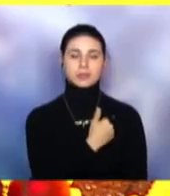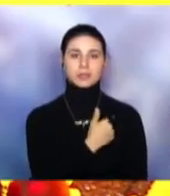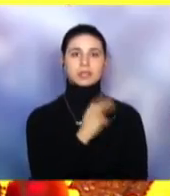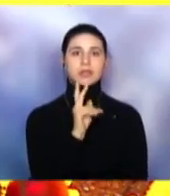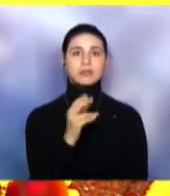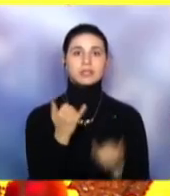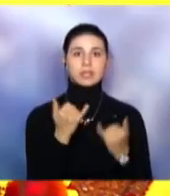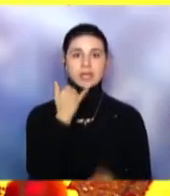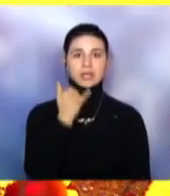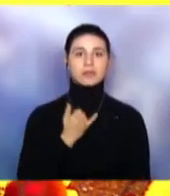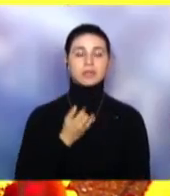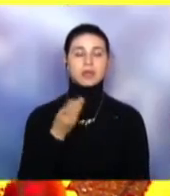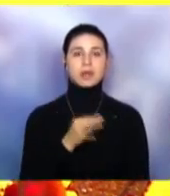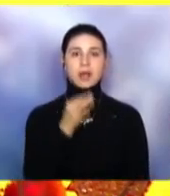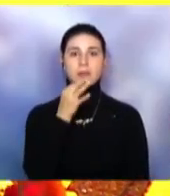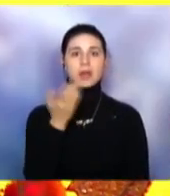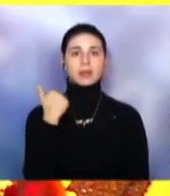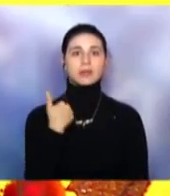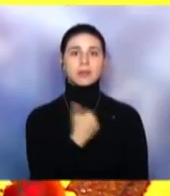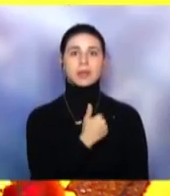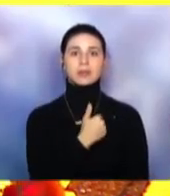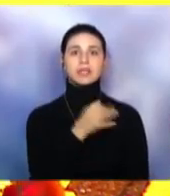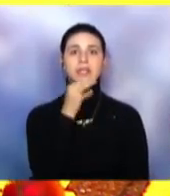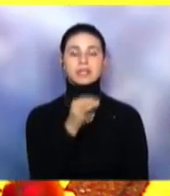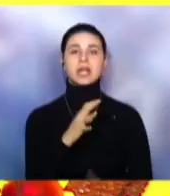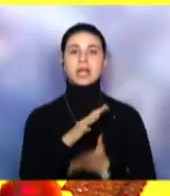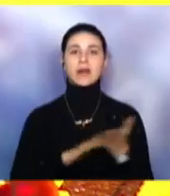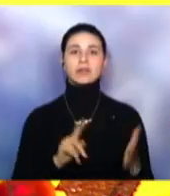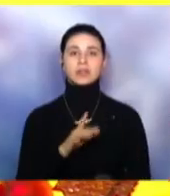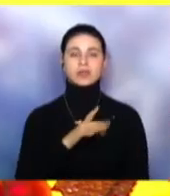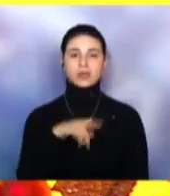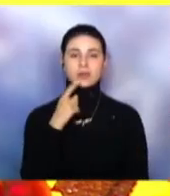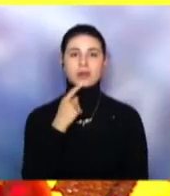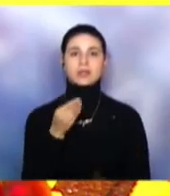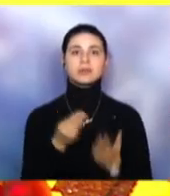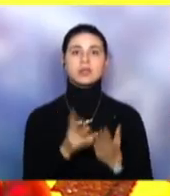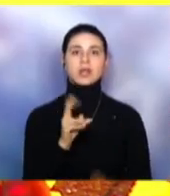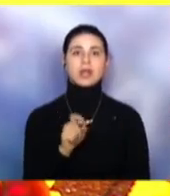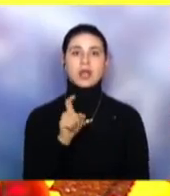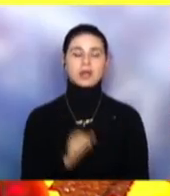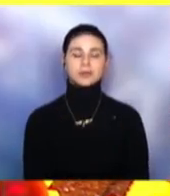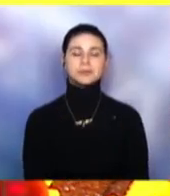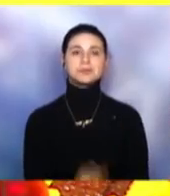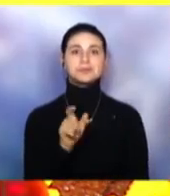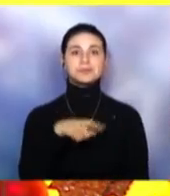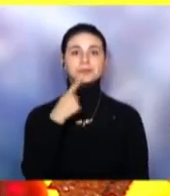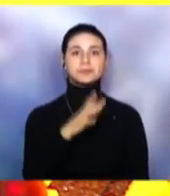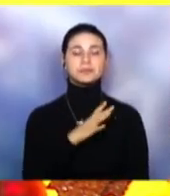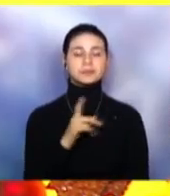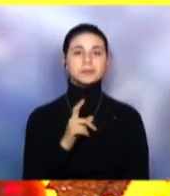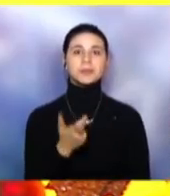ახლა დაგვირეკა, მაგრამ მანამდე უნდა გითხრათ, გავაგრძელო ის, რაც ბძანა ბატონმა კახამ. ბატონმა კახამ გითხრა, რომ